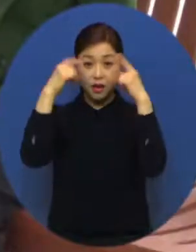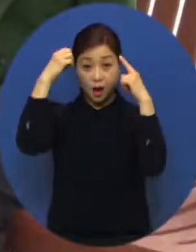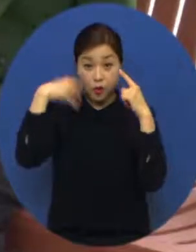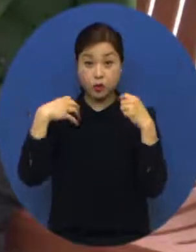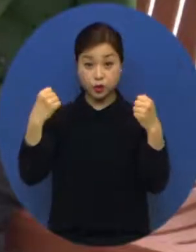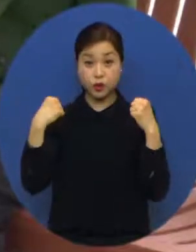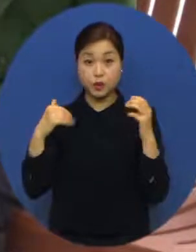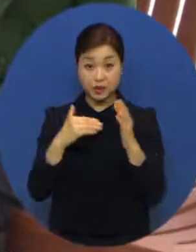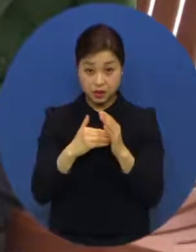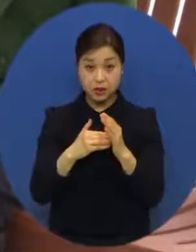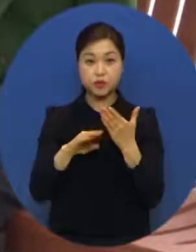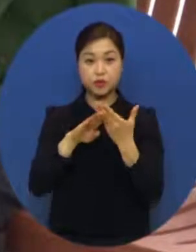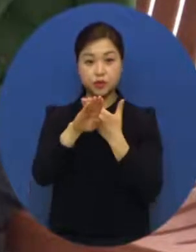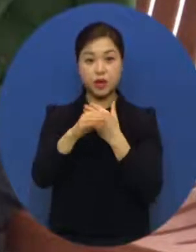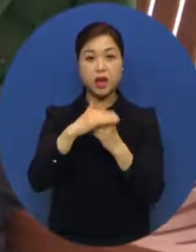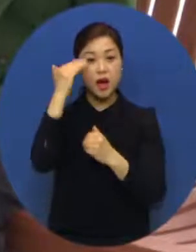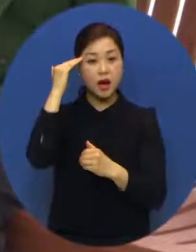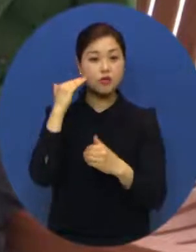대학원을 졸업하고 그